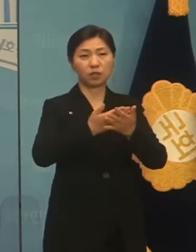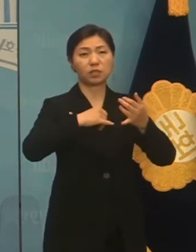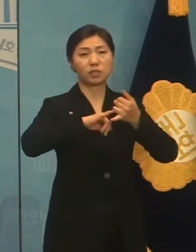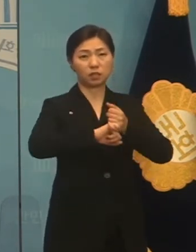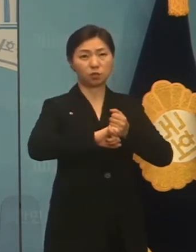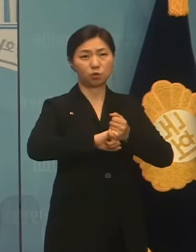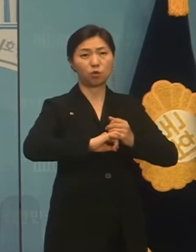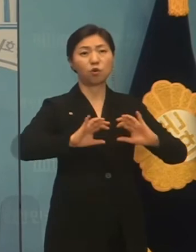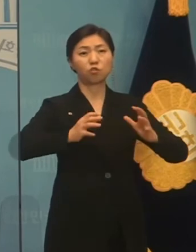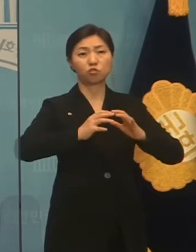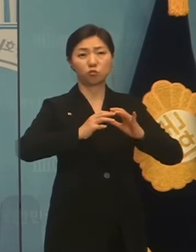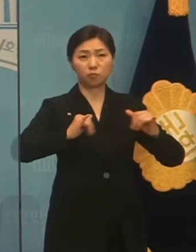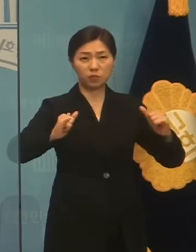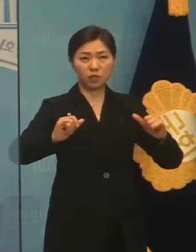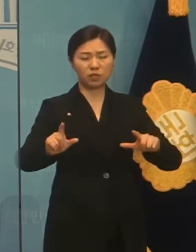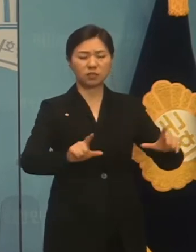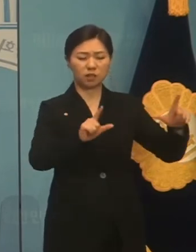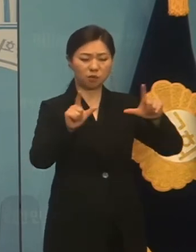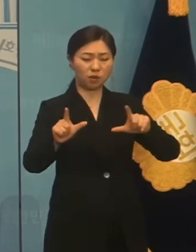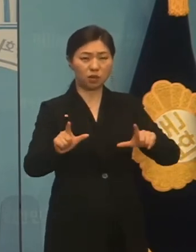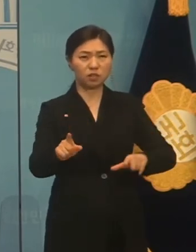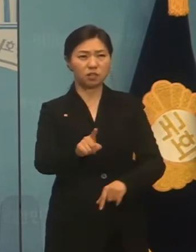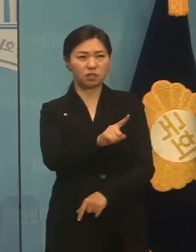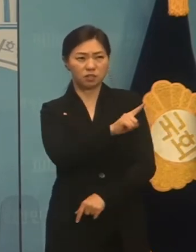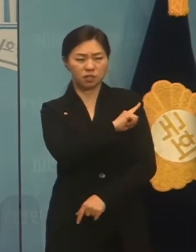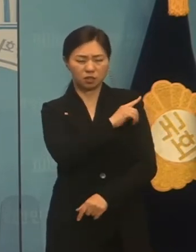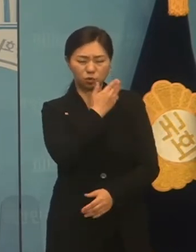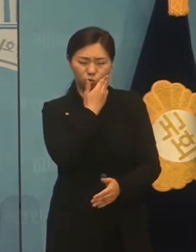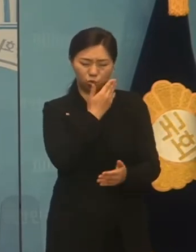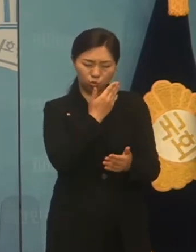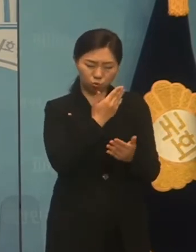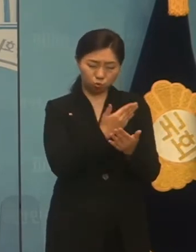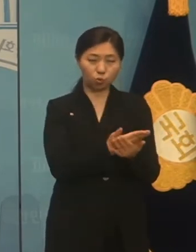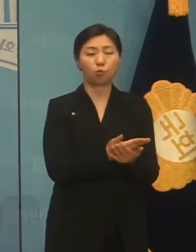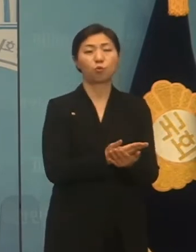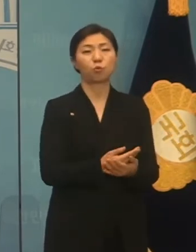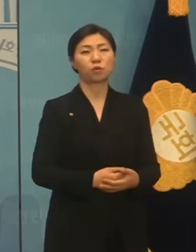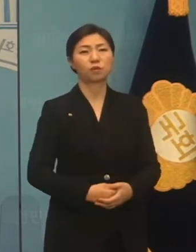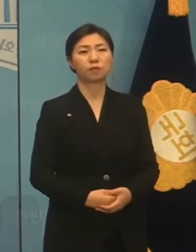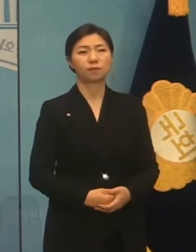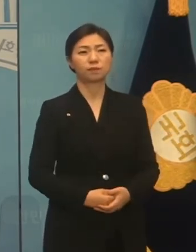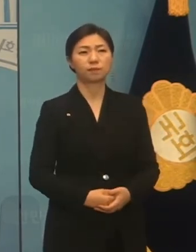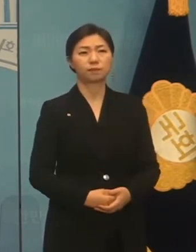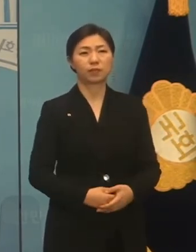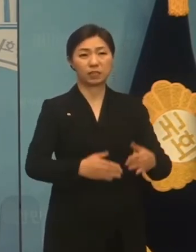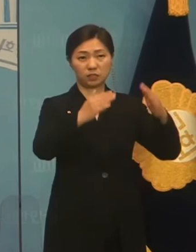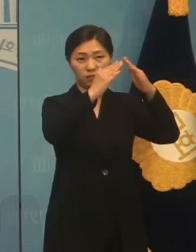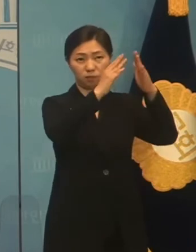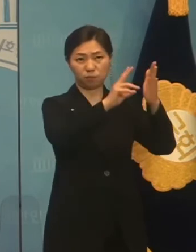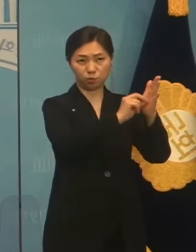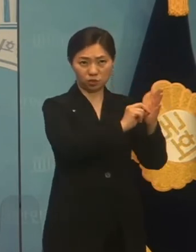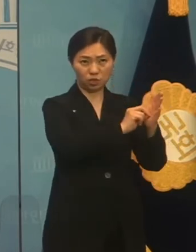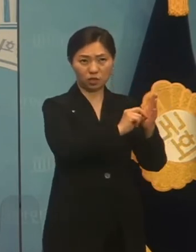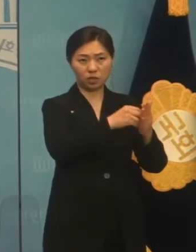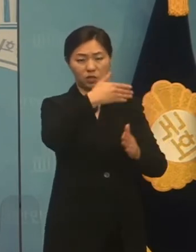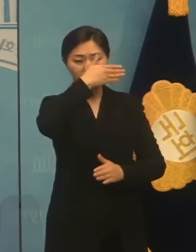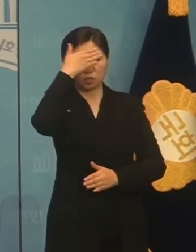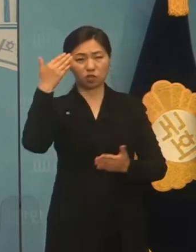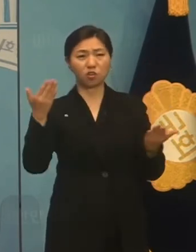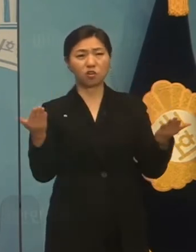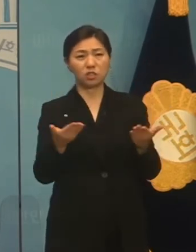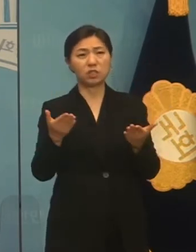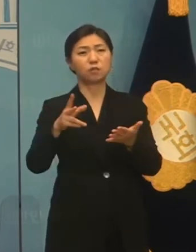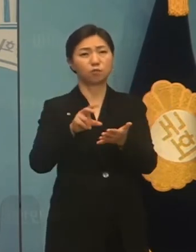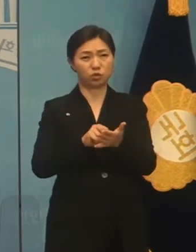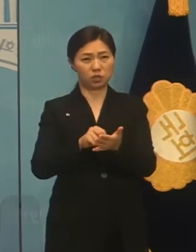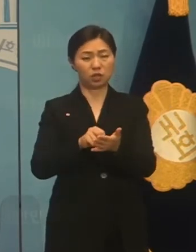국민의 민생이 가장 중요한 정치의 과제입니다. 주택 문제, 청년 일자리